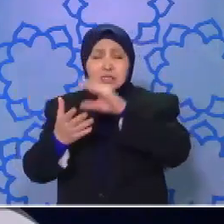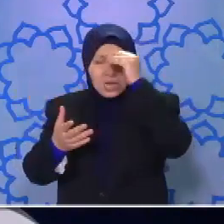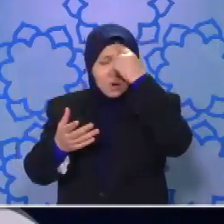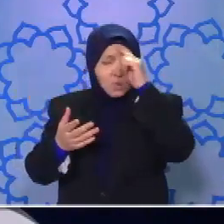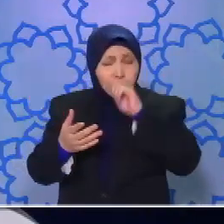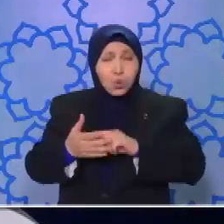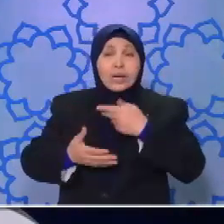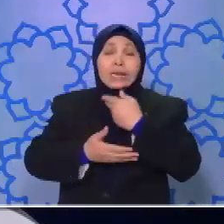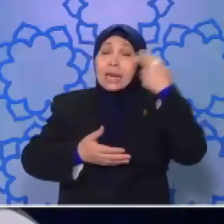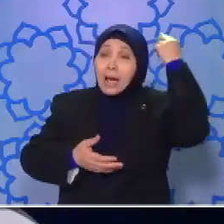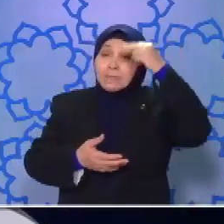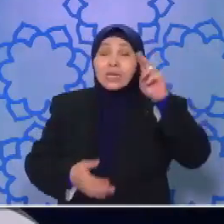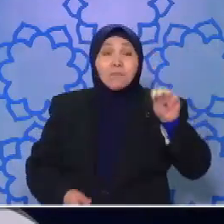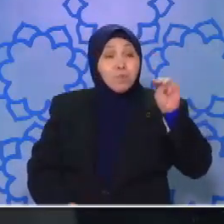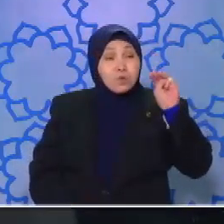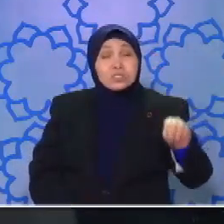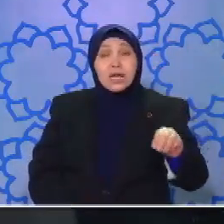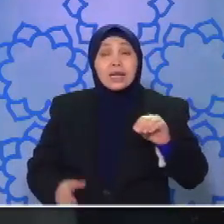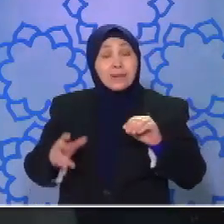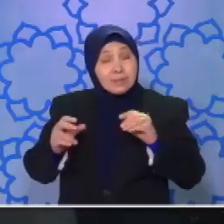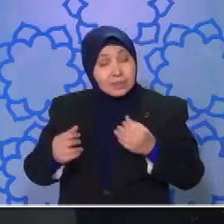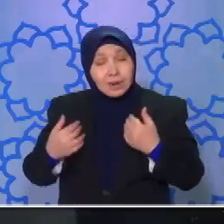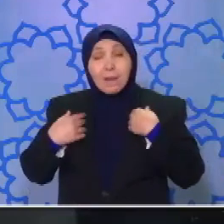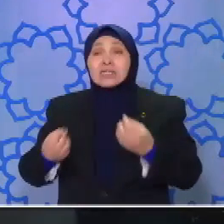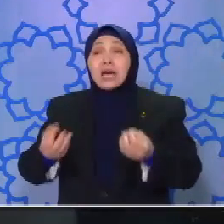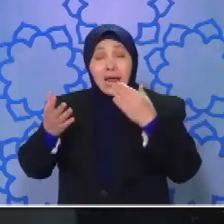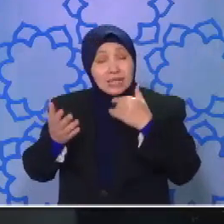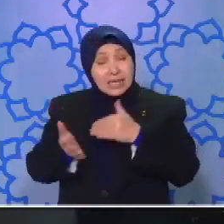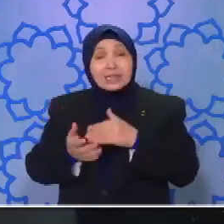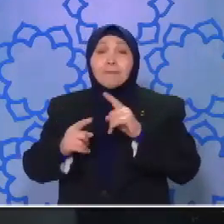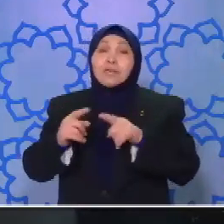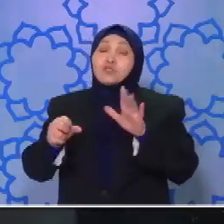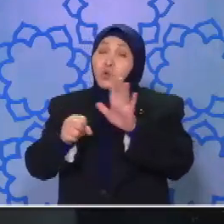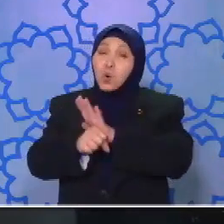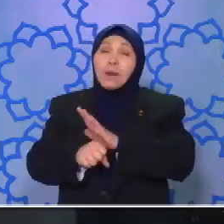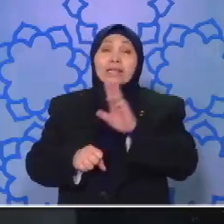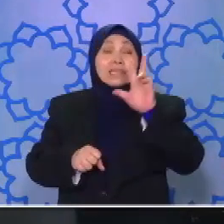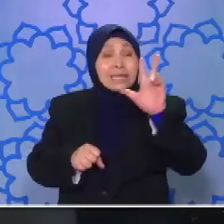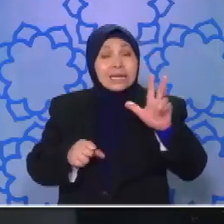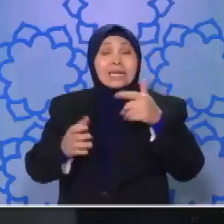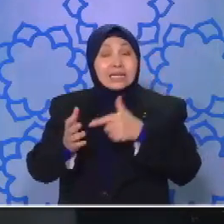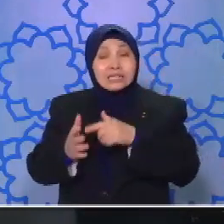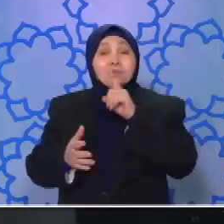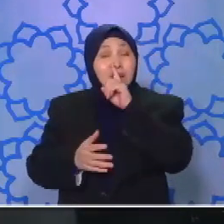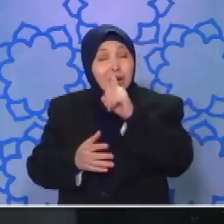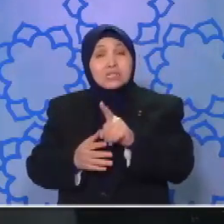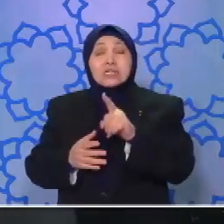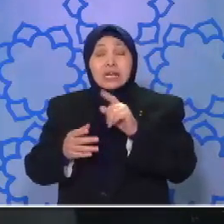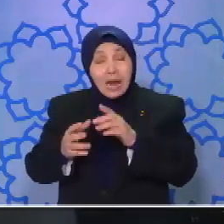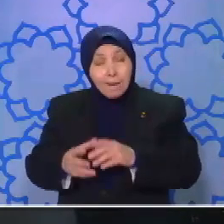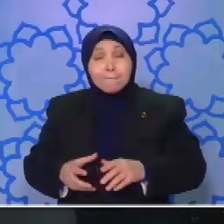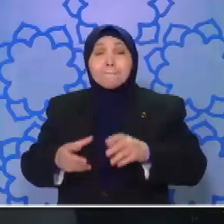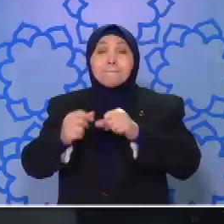untuk kita, ya. Kalau tidak, Ustaz, ya, banyak lagi, tapi cukuplah 3. Betul. Rasanya 3 ini pun sebenarnya Masya kita dapat